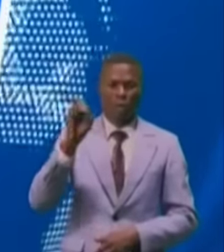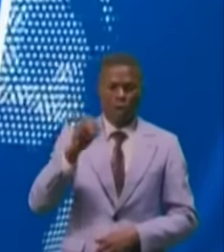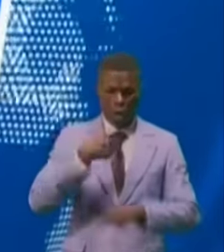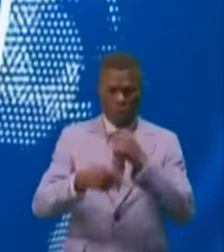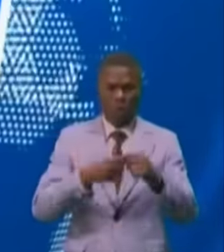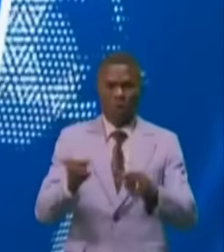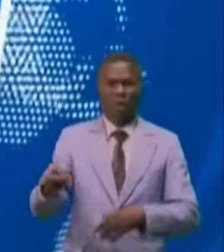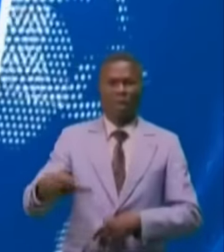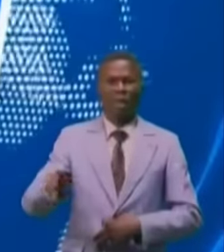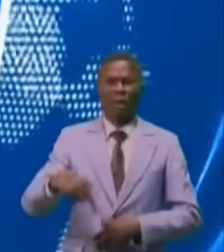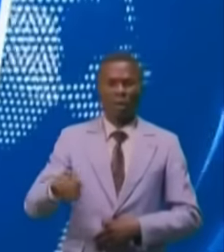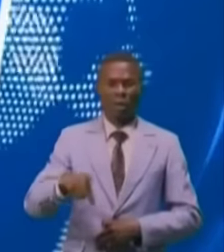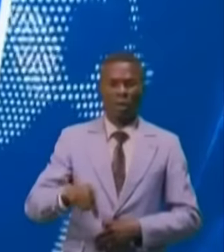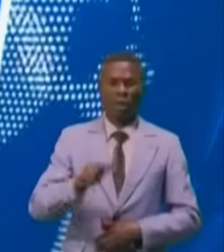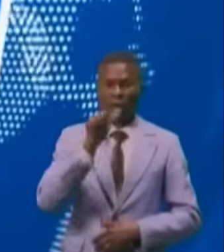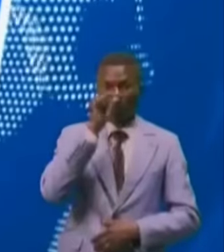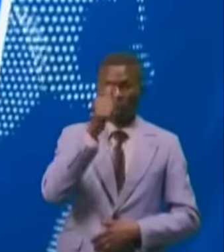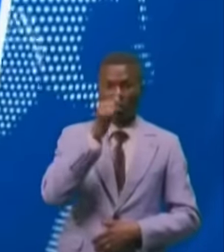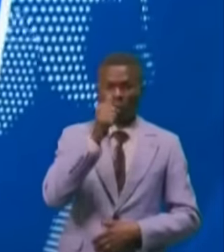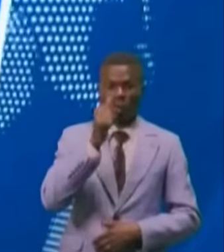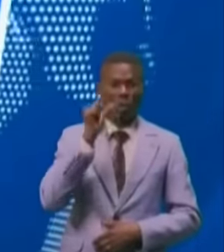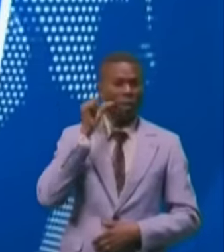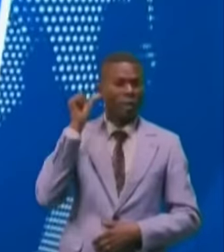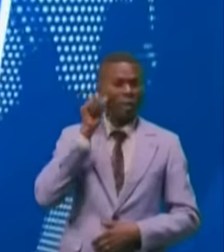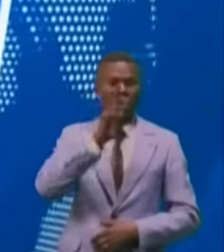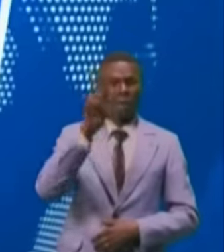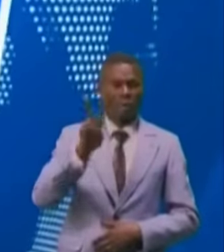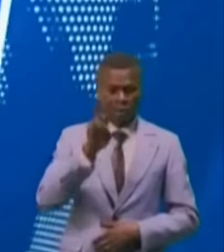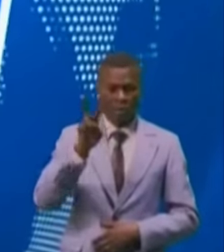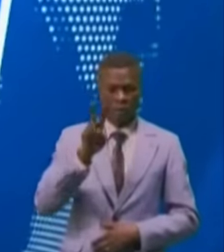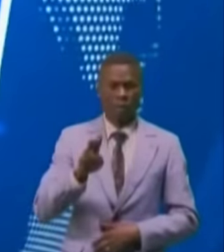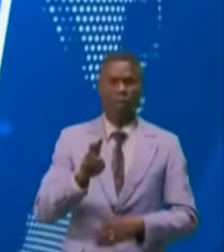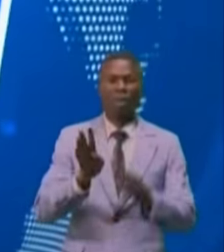dans la province du Maïndombé hier vendredi